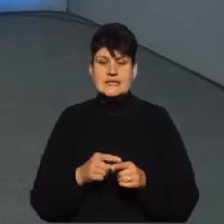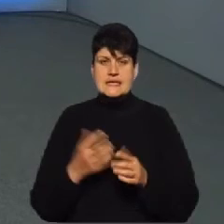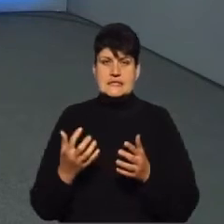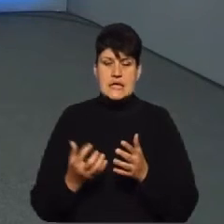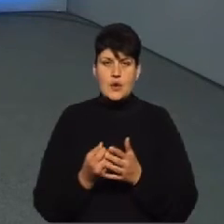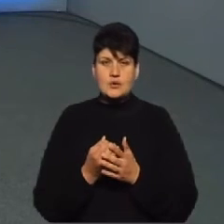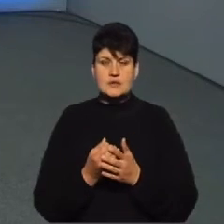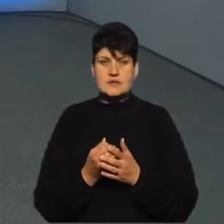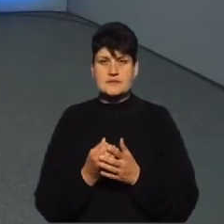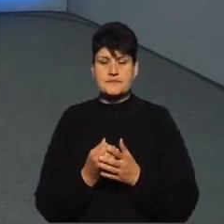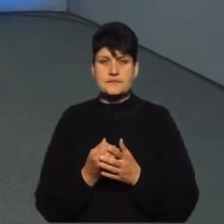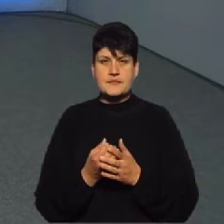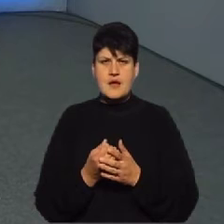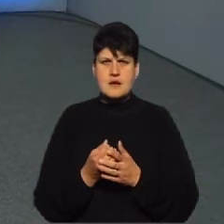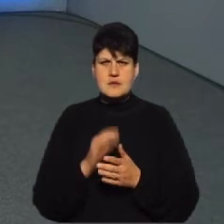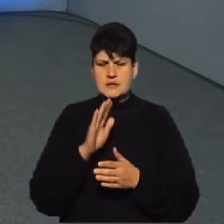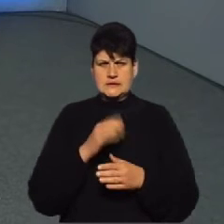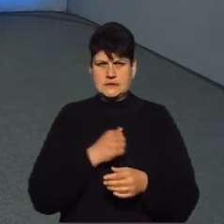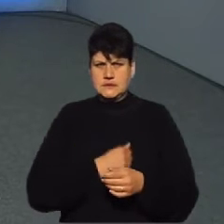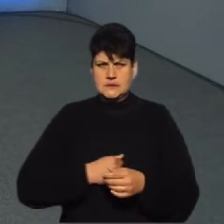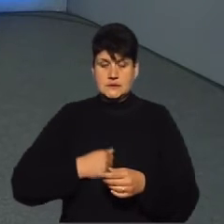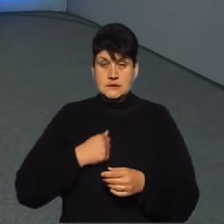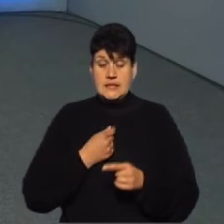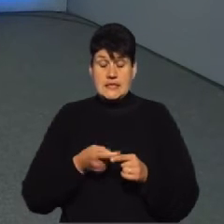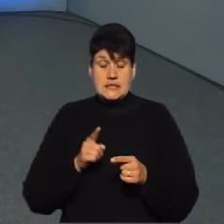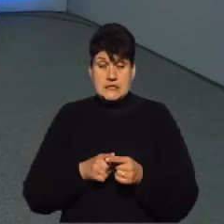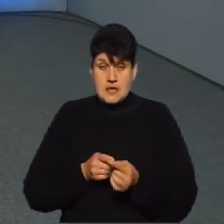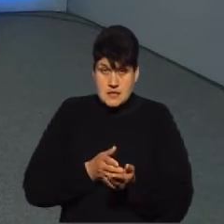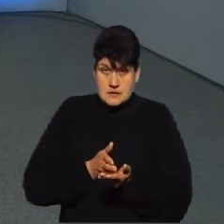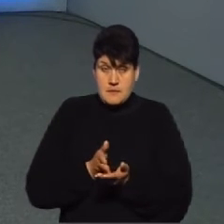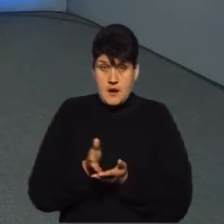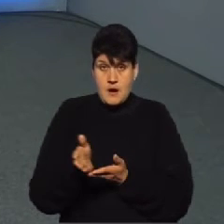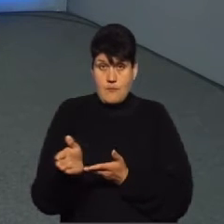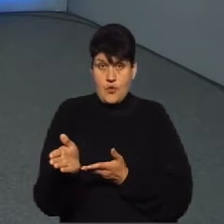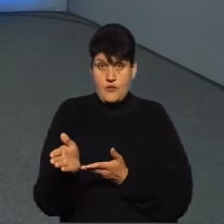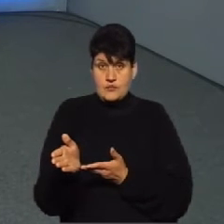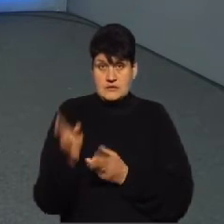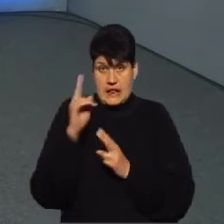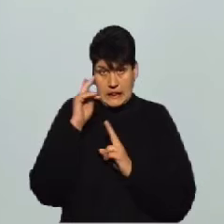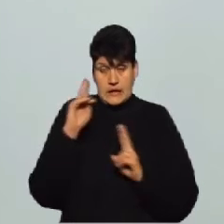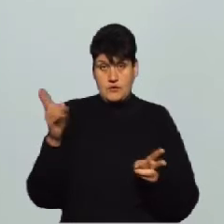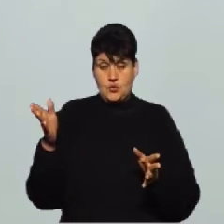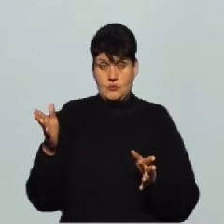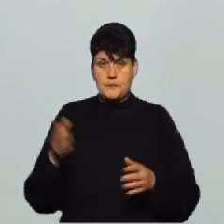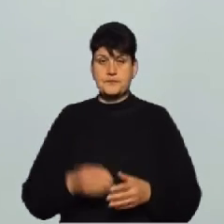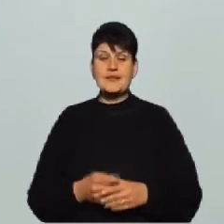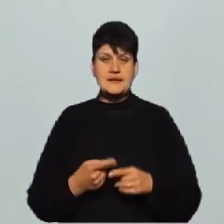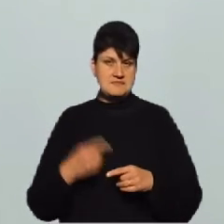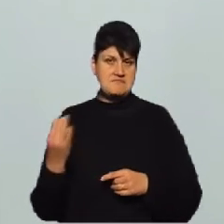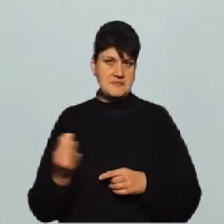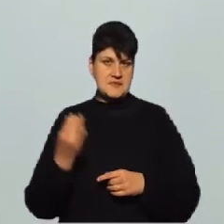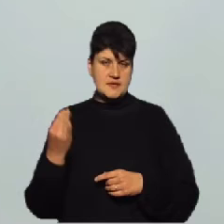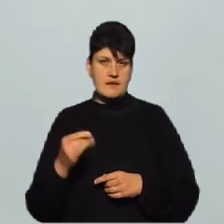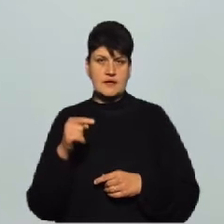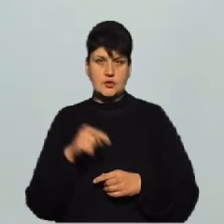агресія спрямовується на об'єкт цього невідомості. Це, до речі, цікавий варіант на тему того, як порадити людині бути